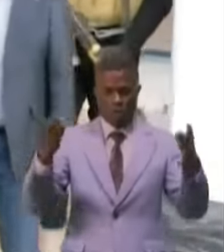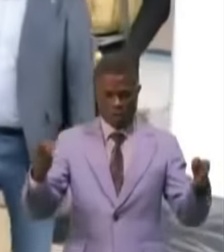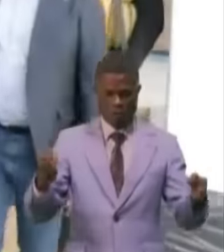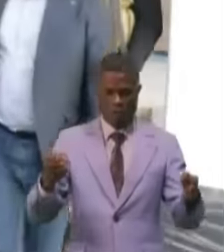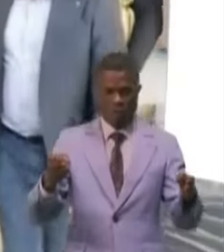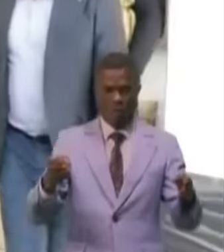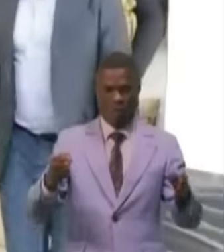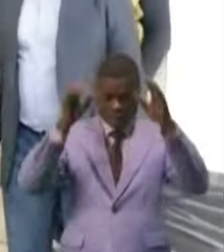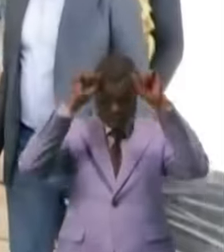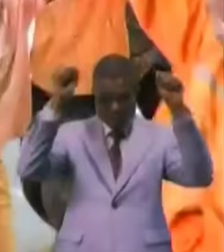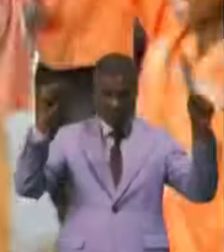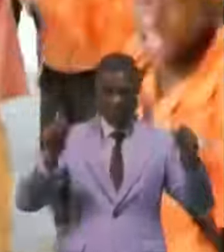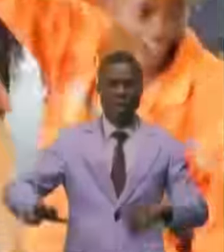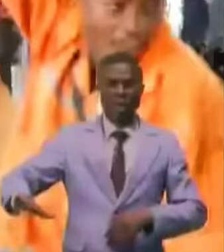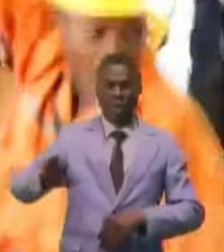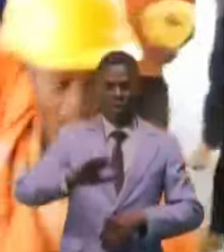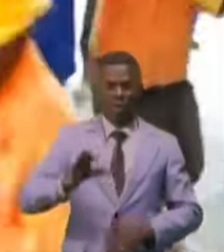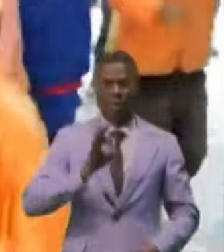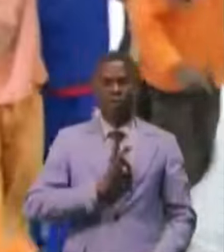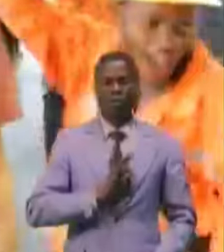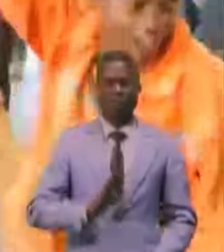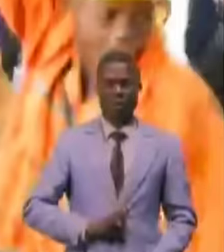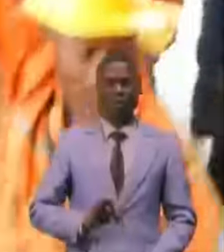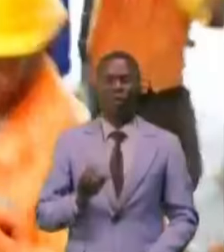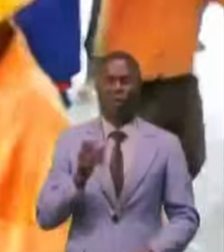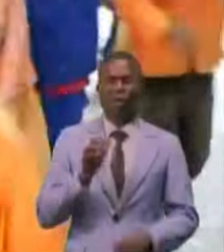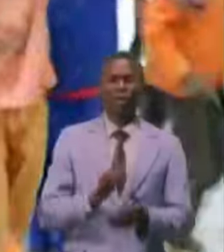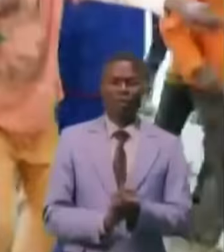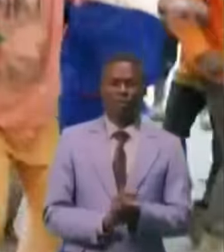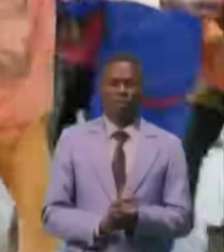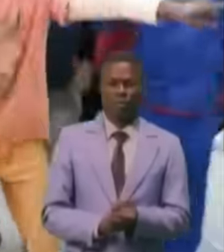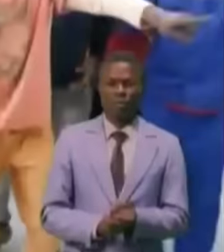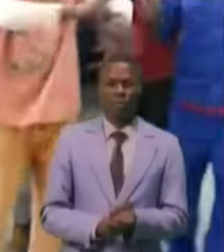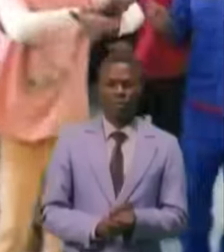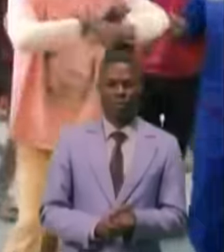le président de la République Félix-Antoine Tshisekedi Tshilombo.